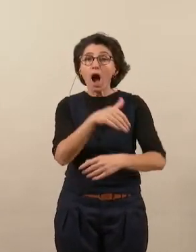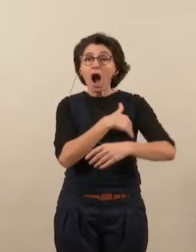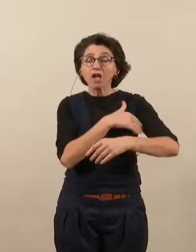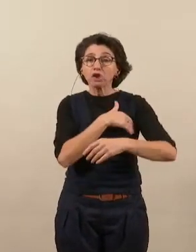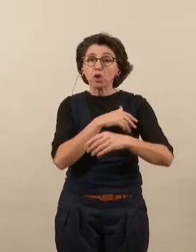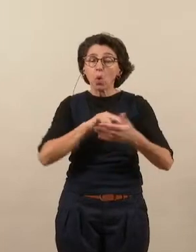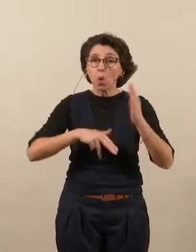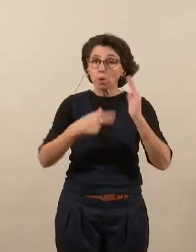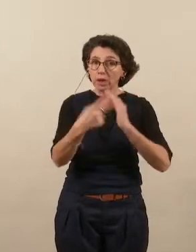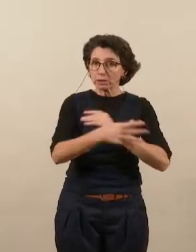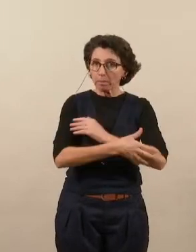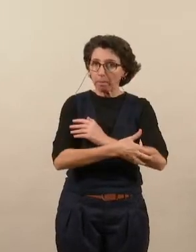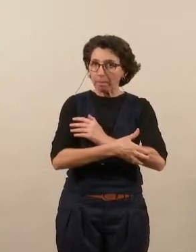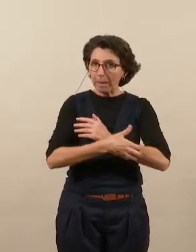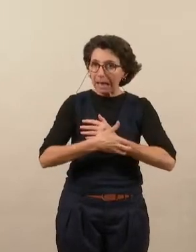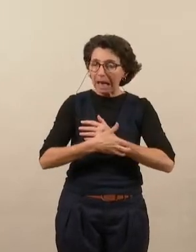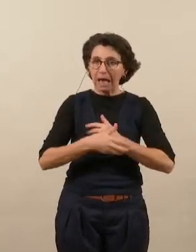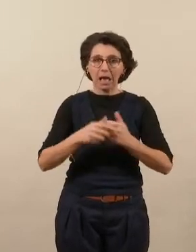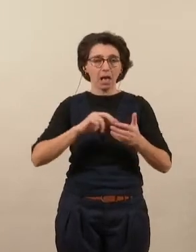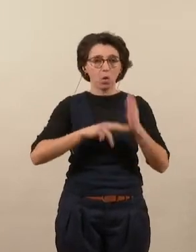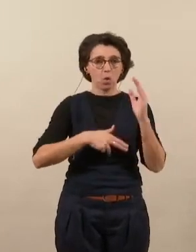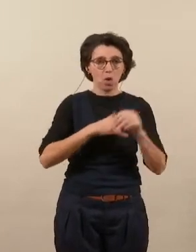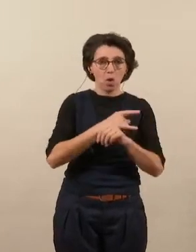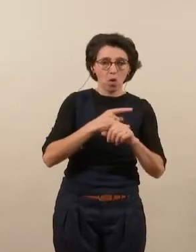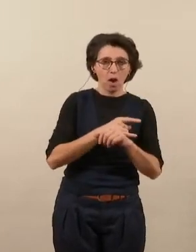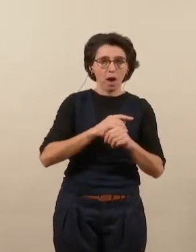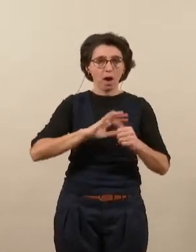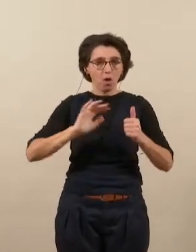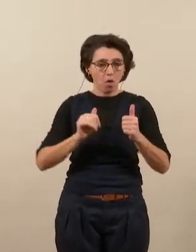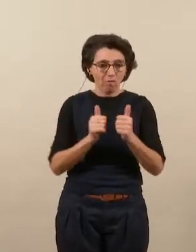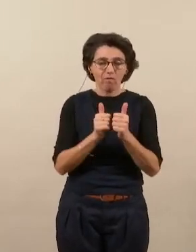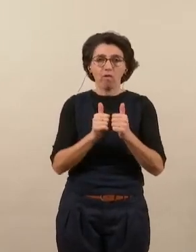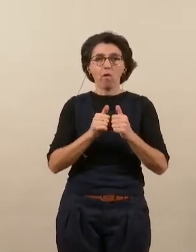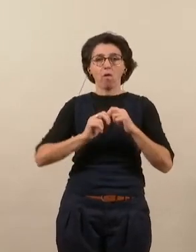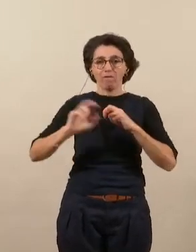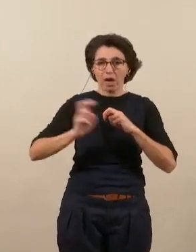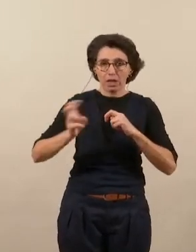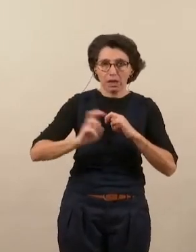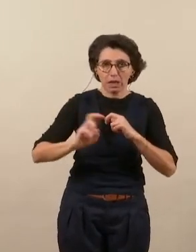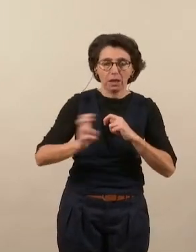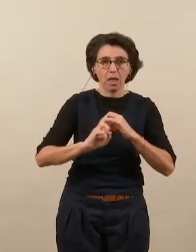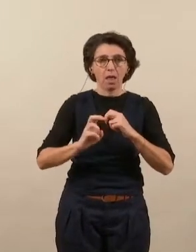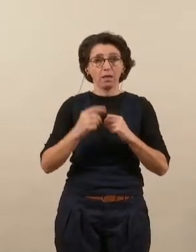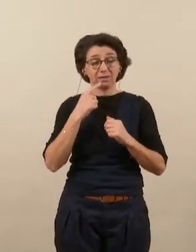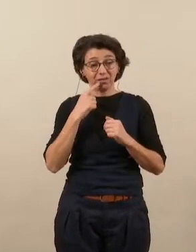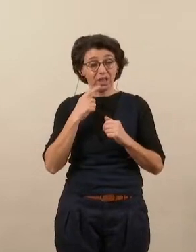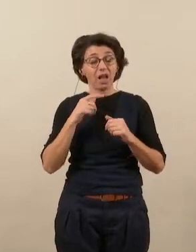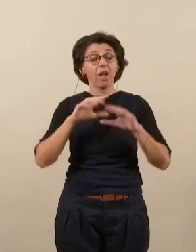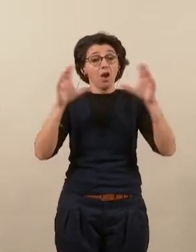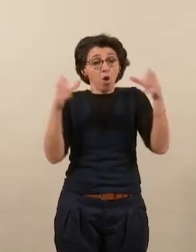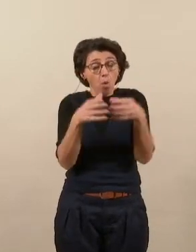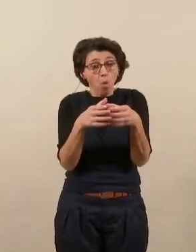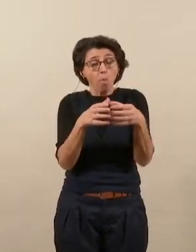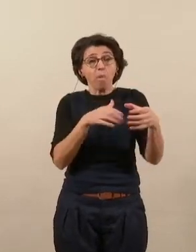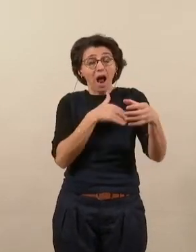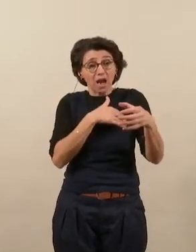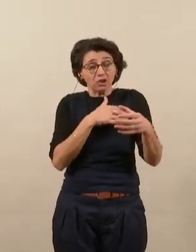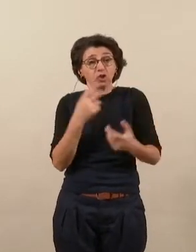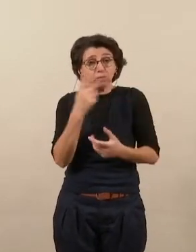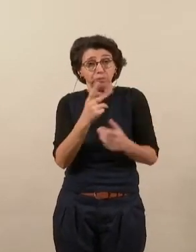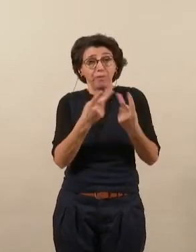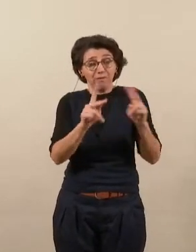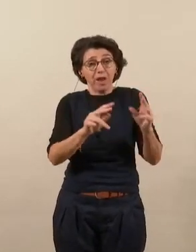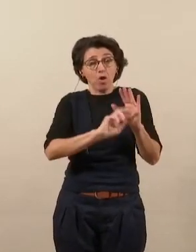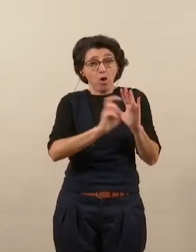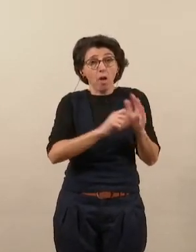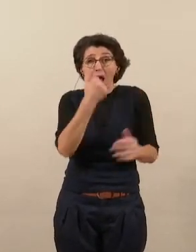horaires, des renforts, des vacataires. Donc, un quart des agents de la ville de Grenoble sont en fait